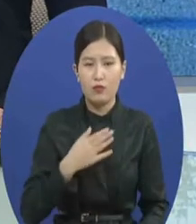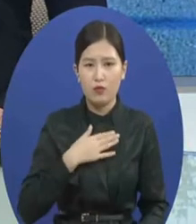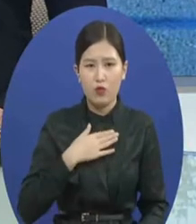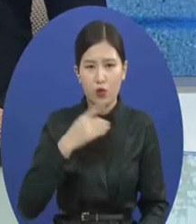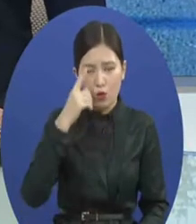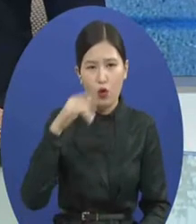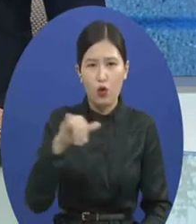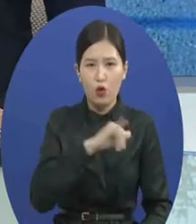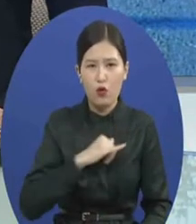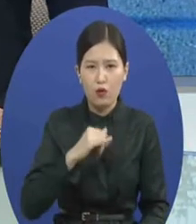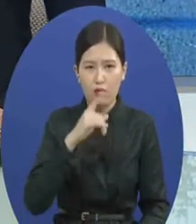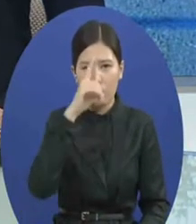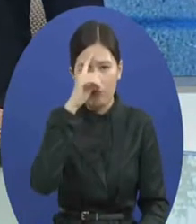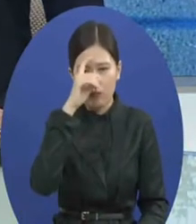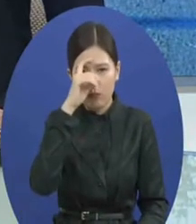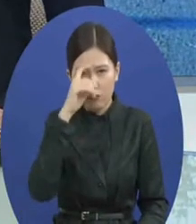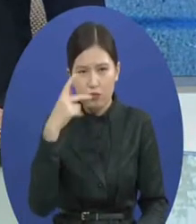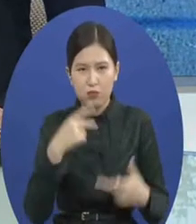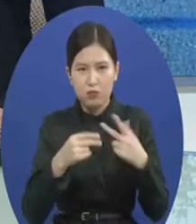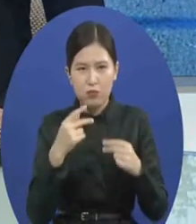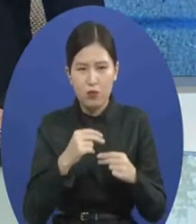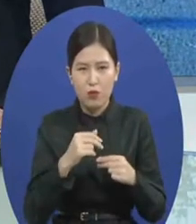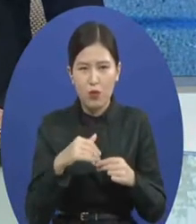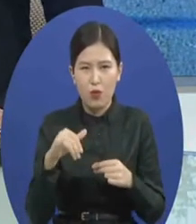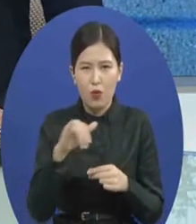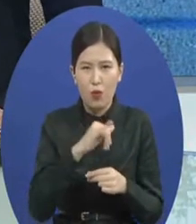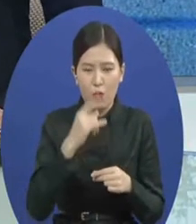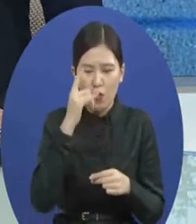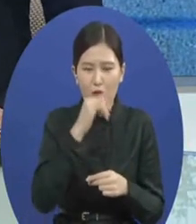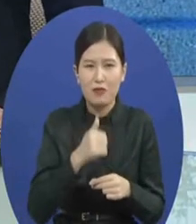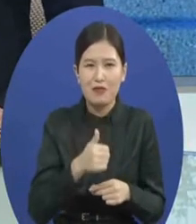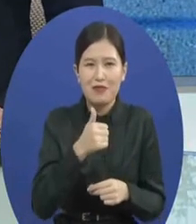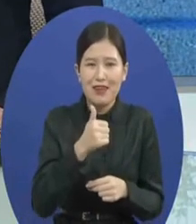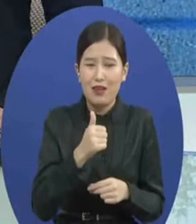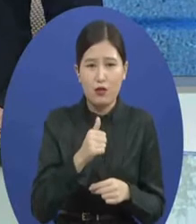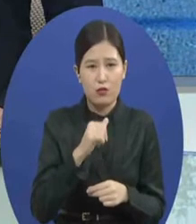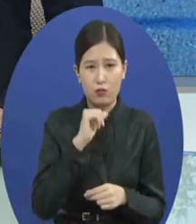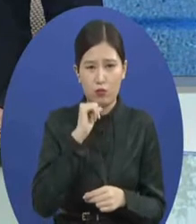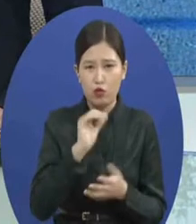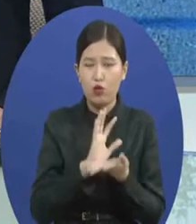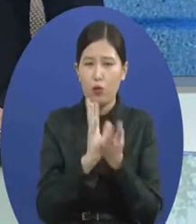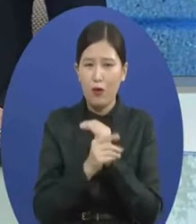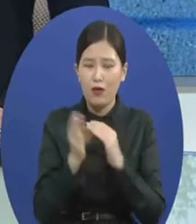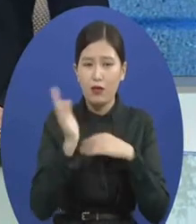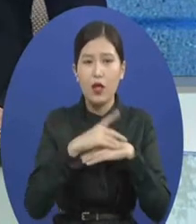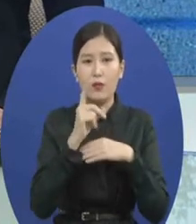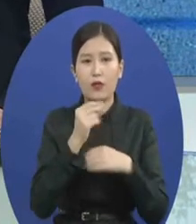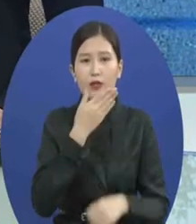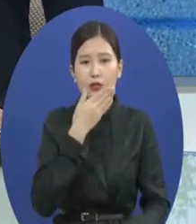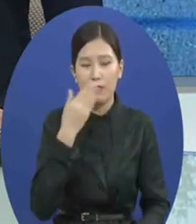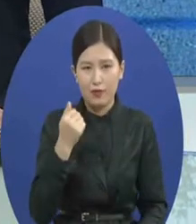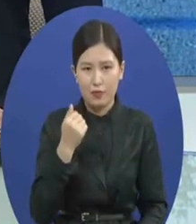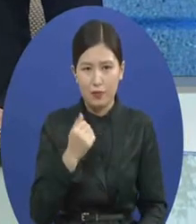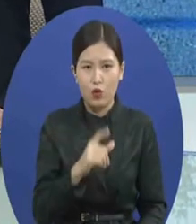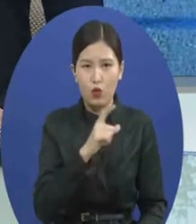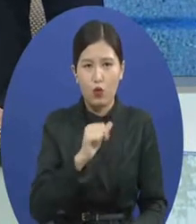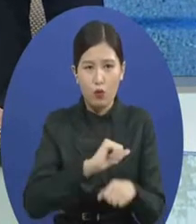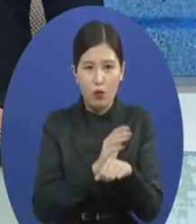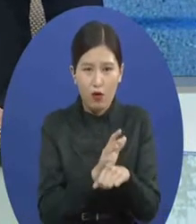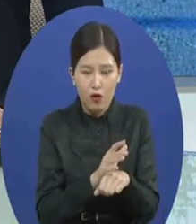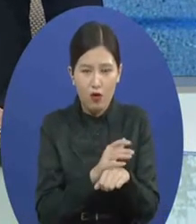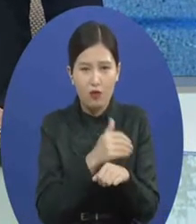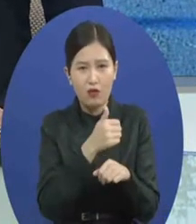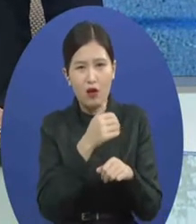хөгжлөөрөө гайхамшигтай сүрхий улсын тоонд огт ордгүй. Гэхдээ нас баралт огт бүртгэгдээгүй. Халдвар авсан бүх хүнээ хүн түнхэн гэлгүй